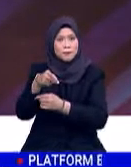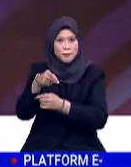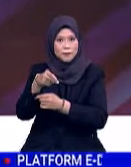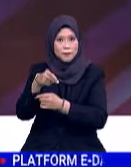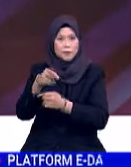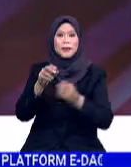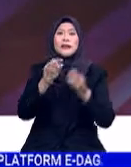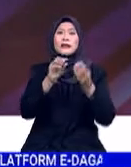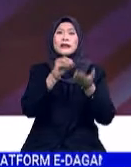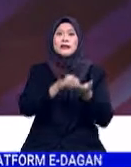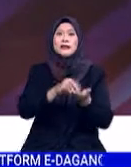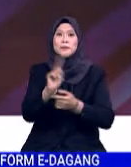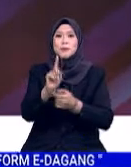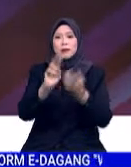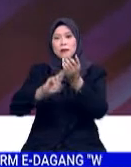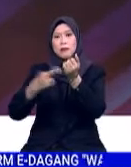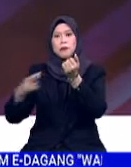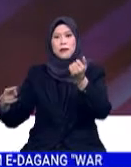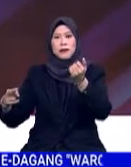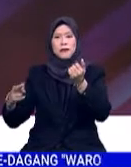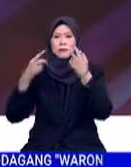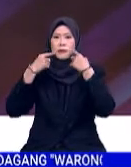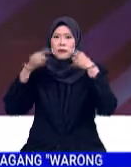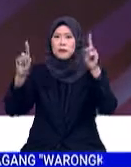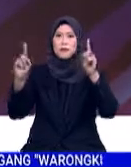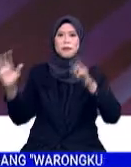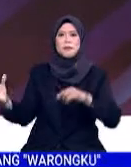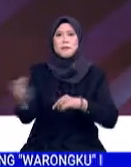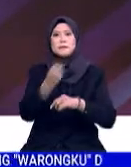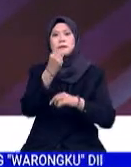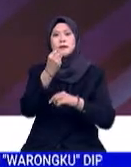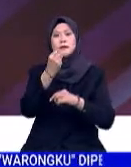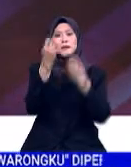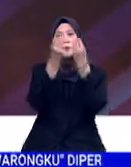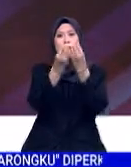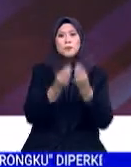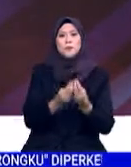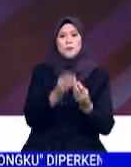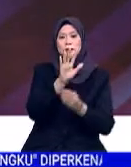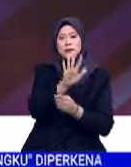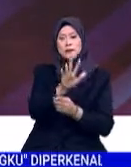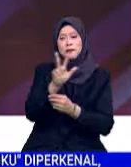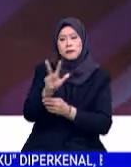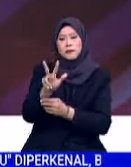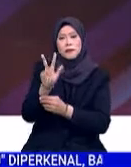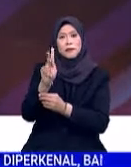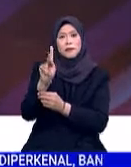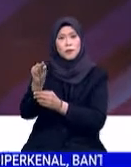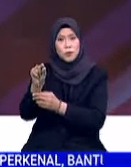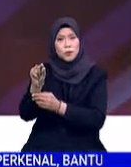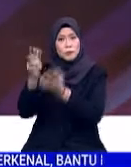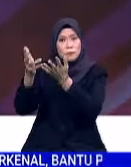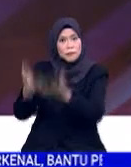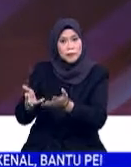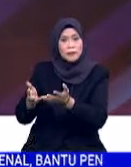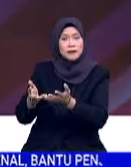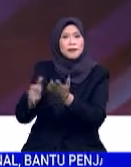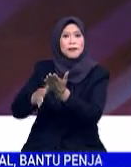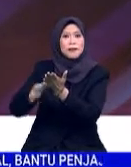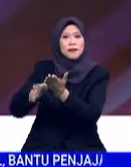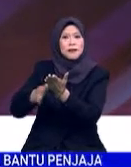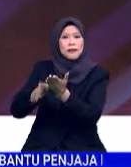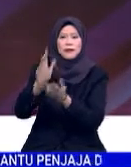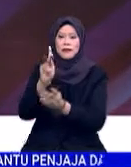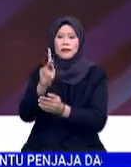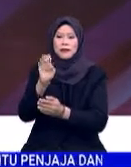di Rawang berjaya ditumpaskan, di mana sejumlah 53 kilogram